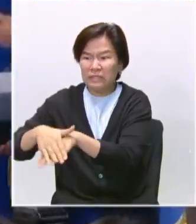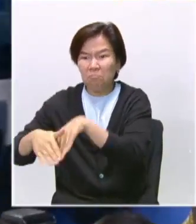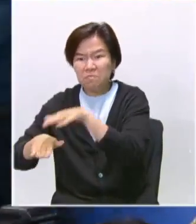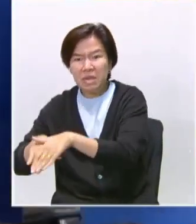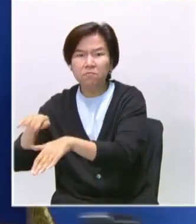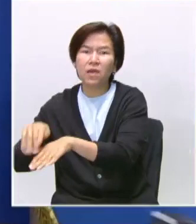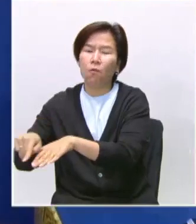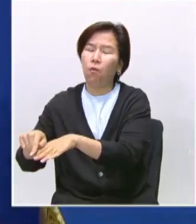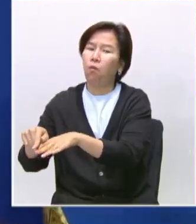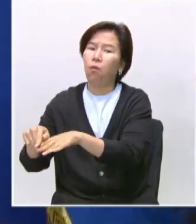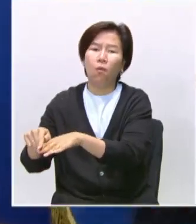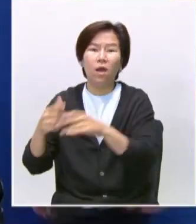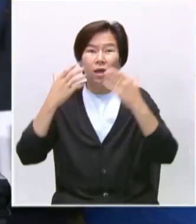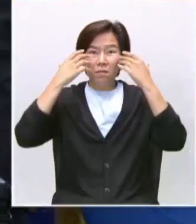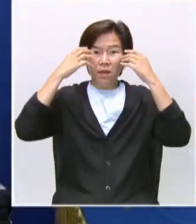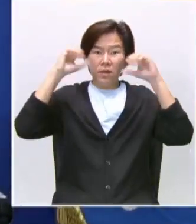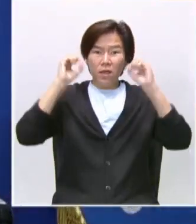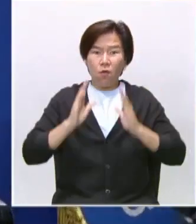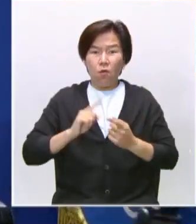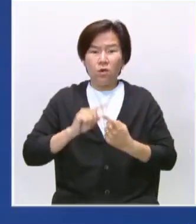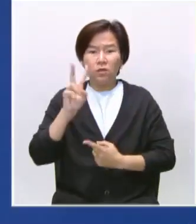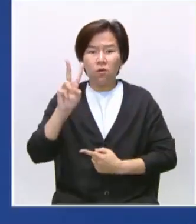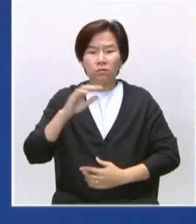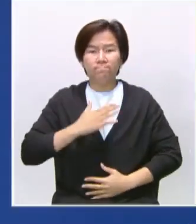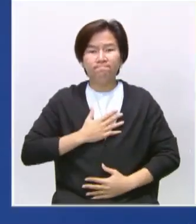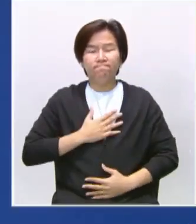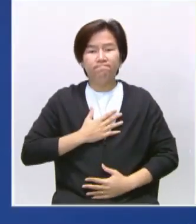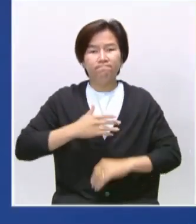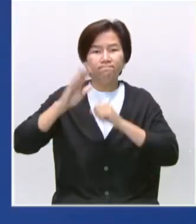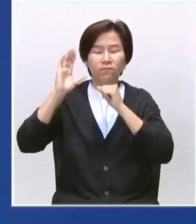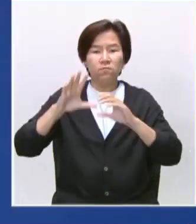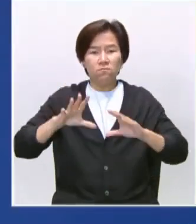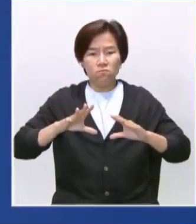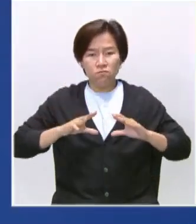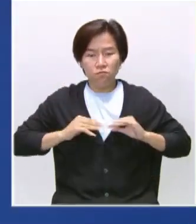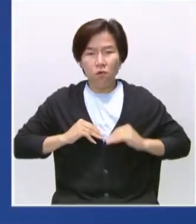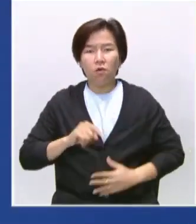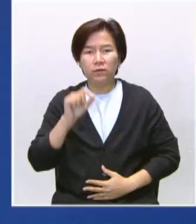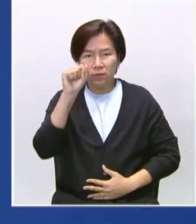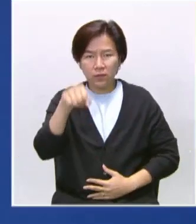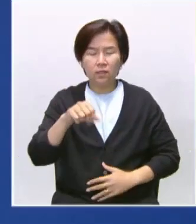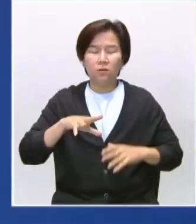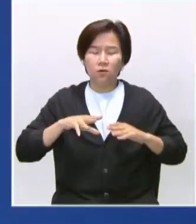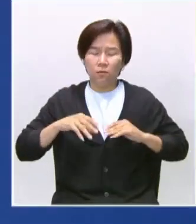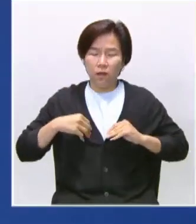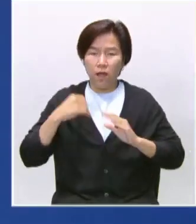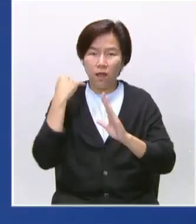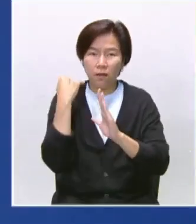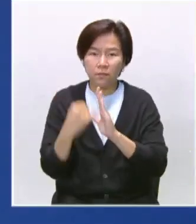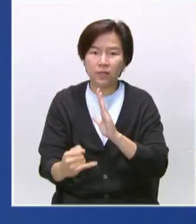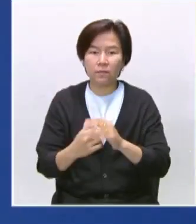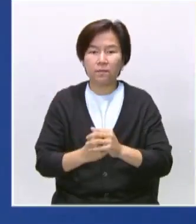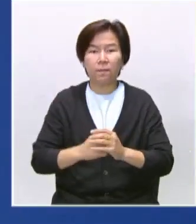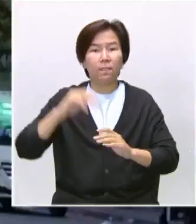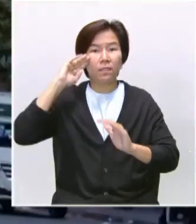สูงของเกาหลีใต้คนที่2แล้วนะครับที่ออกมายอมรับความผิดพลาดที่เกิดขึ้นครับซึ่งก่อนหน้านั้นในวันเดียวกันนะครับผู้บัญชาการต